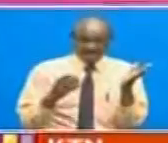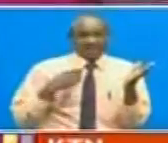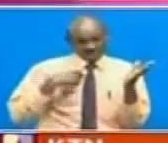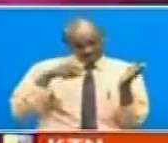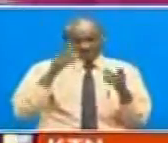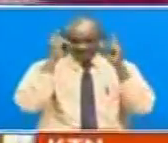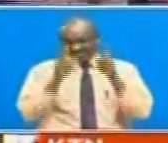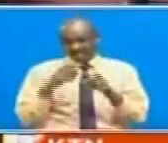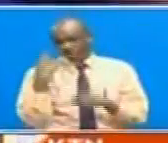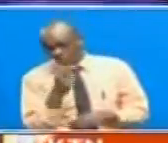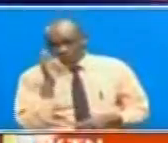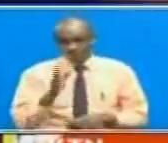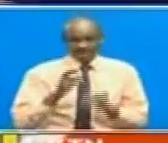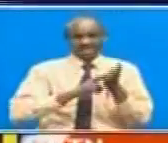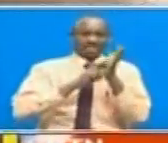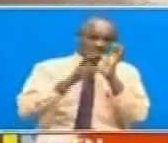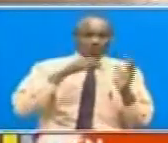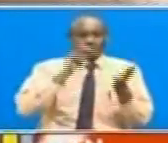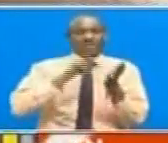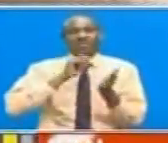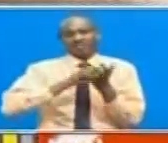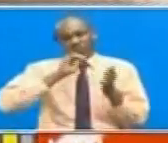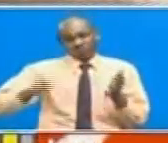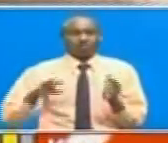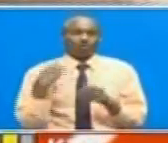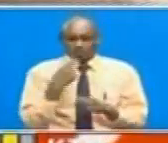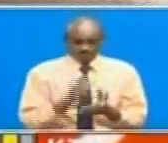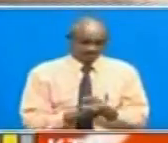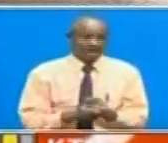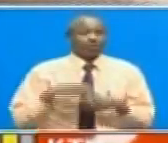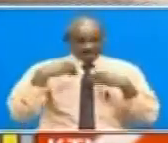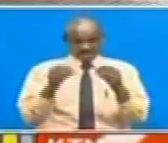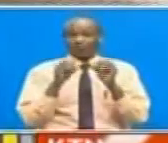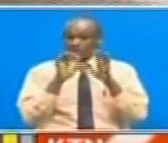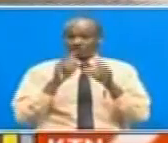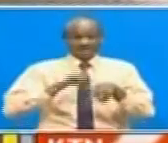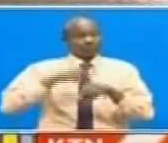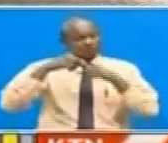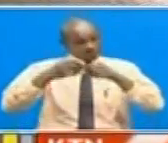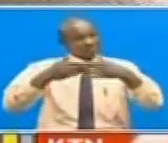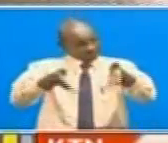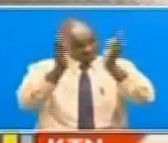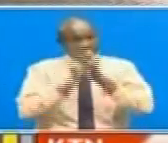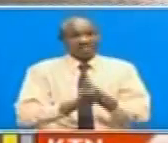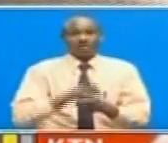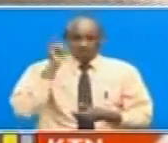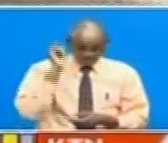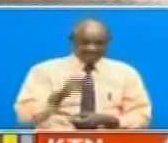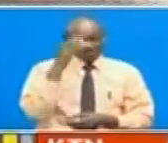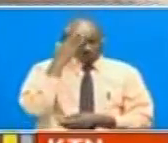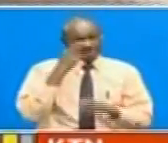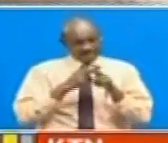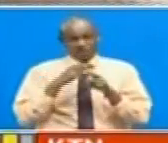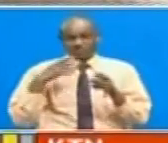hakijaamua wanariadha watakaotemwa kutoka timu hiyo. So we have given the coaches the time. We have told them we must get the